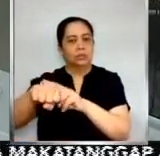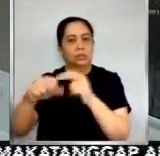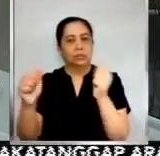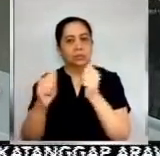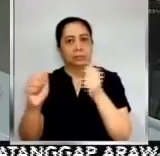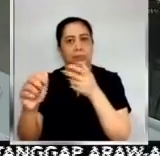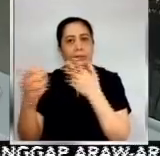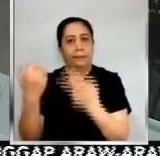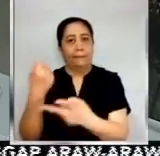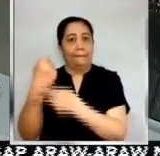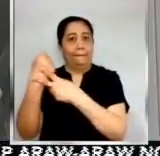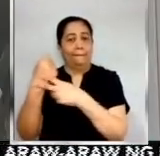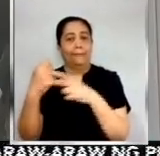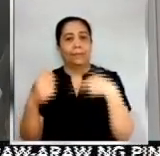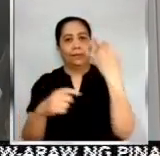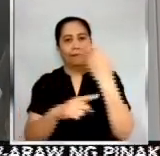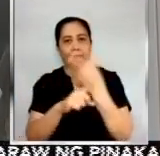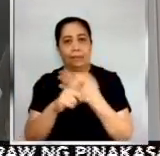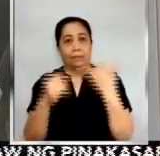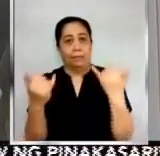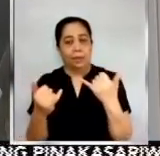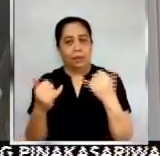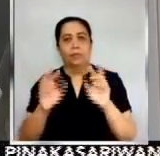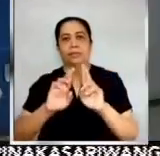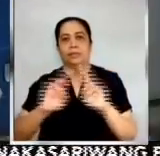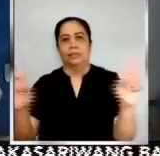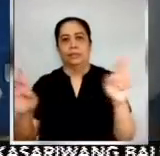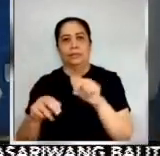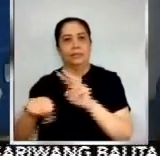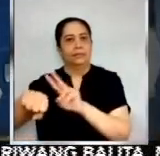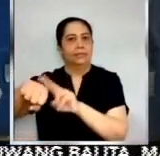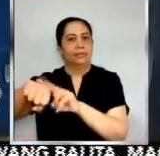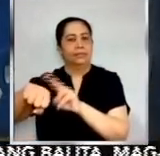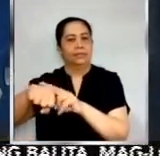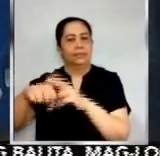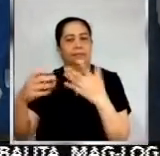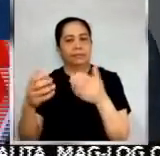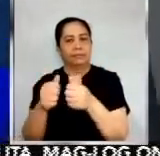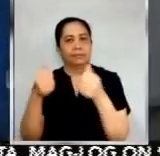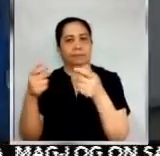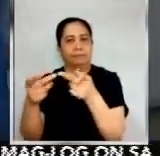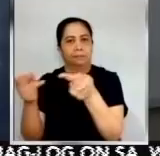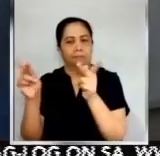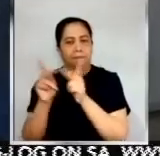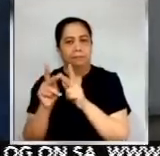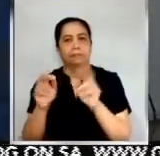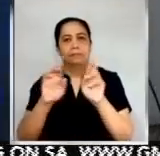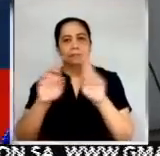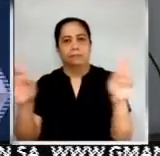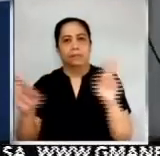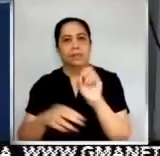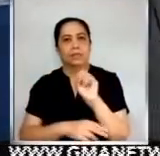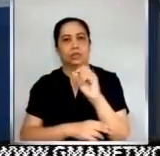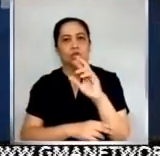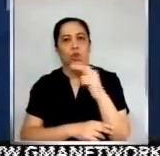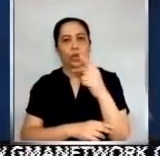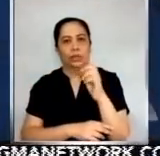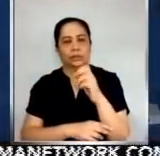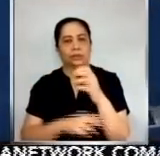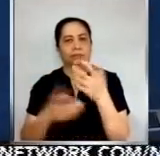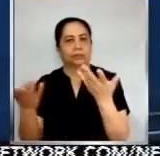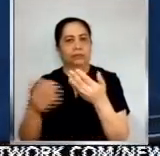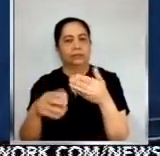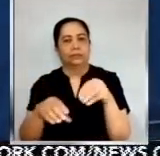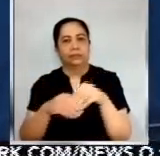Pebrero. Kaya ngayon pa lang, handa na ang kanilang imbakan ng mga bakuna. Nakahanda na ang gagamiting storage facility ng lungsod ng Marikina para sa